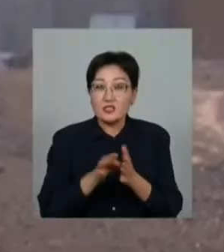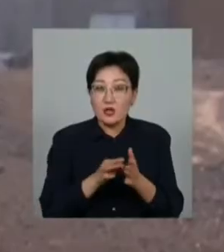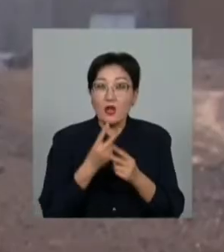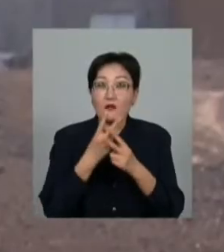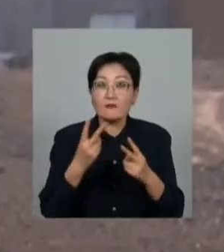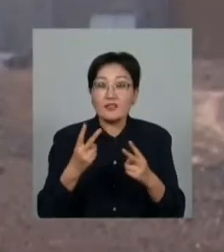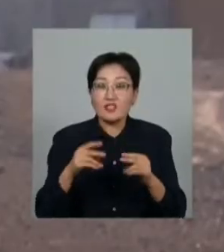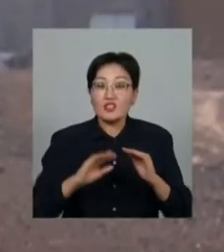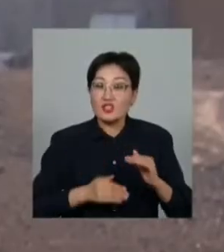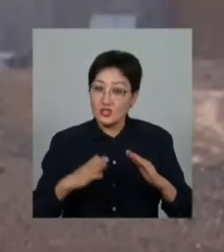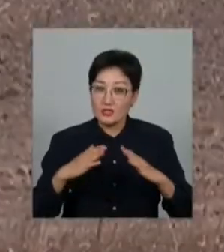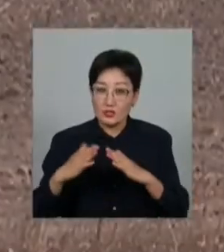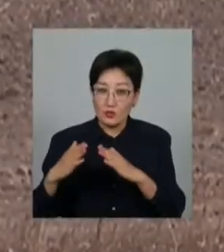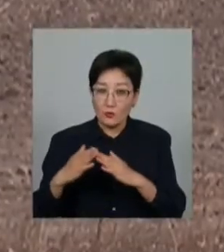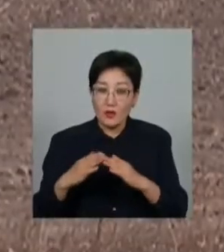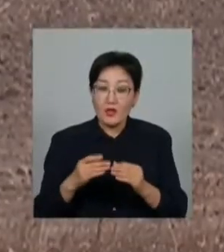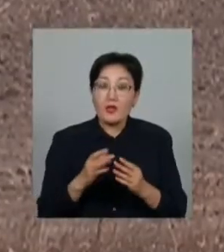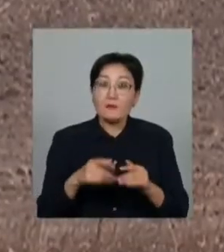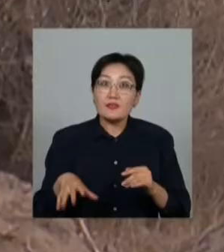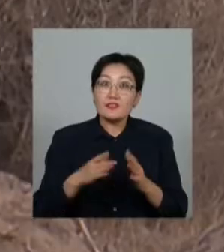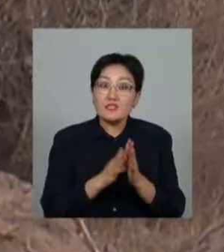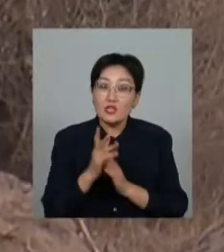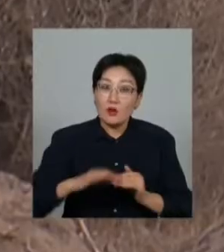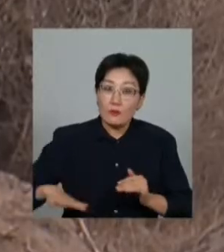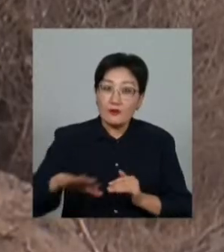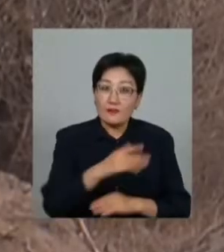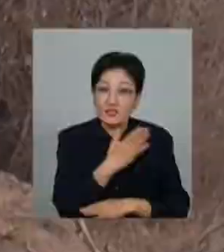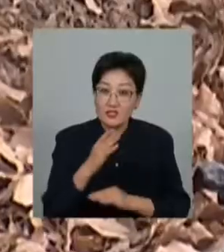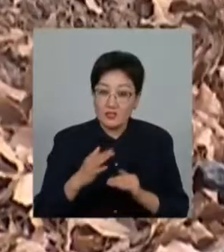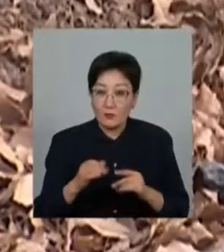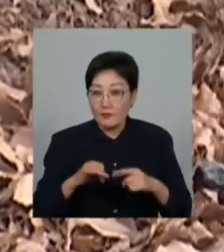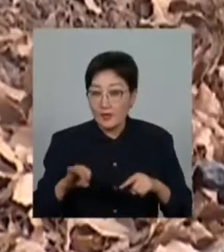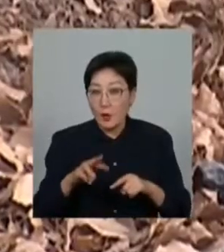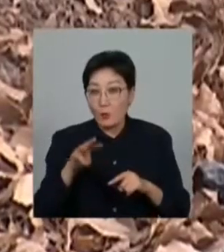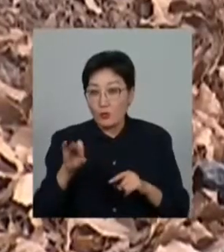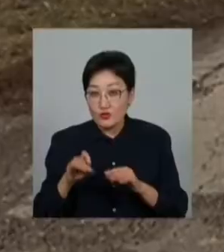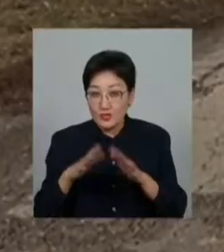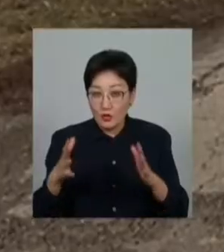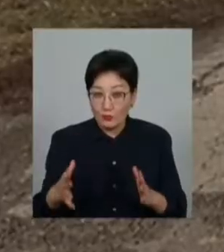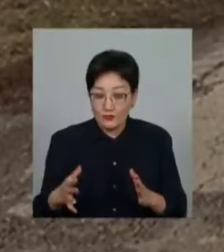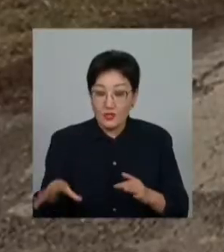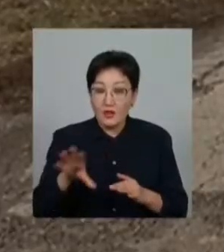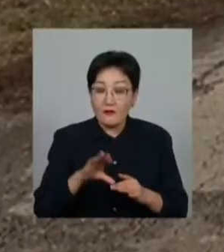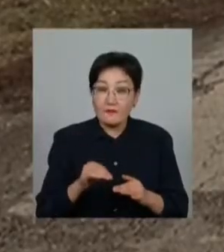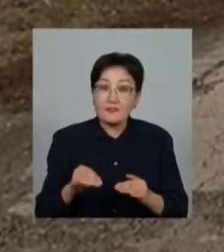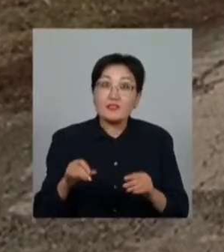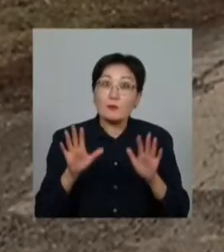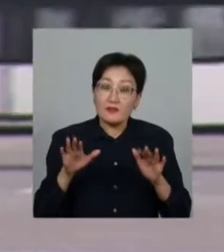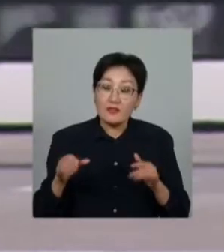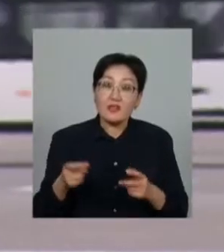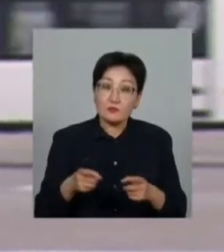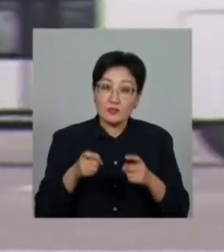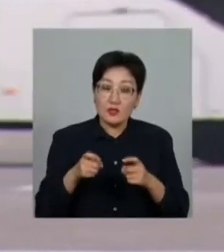виден частный сектор затеваются поля есть заросли деревьев и стихийные свалки все это и привлекает пернатых